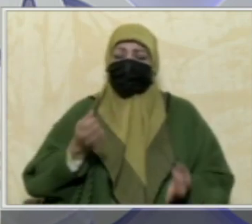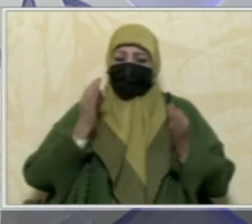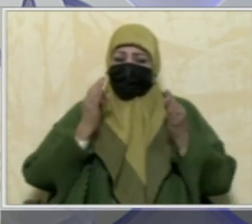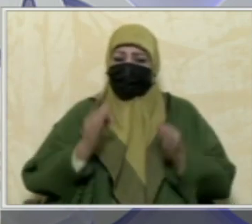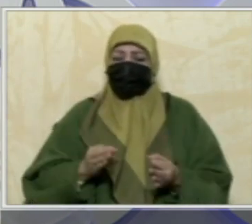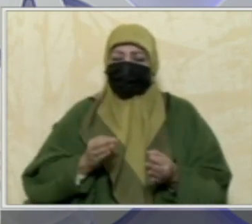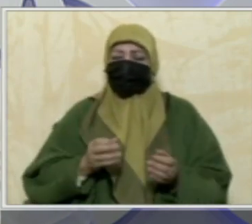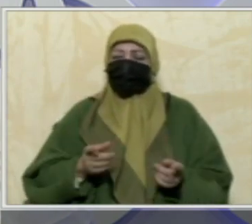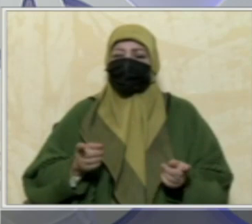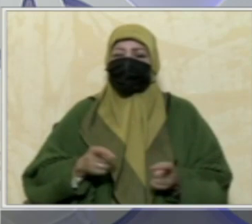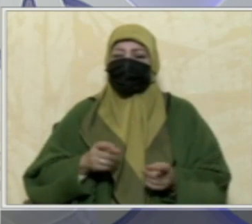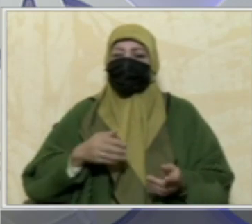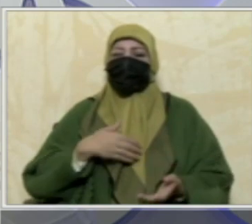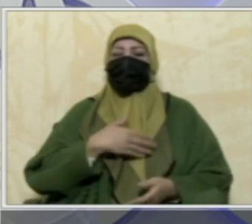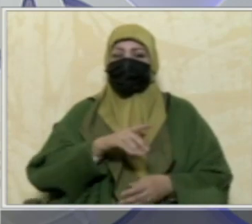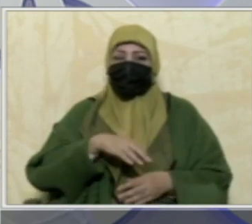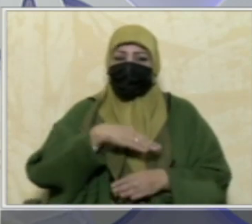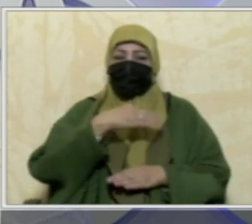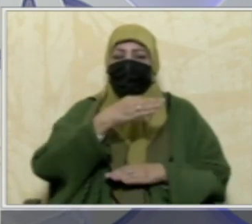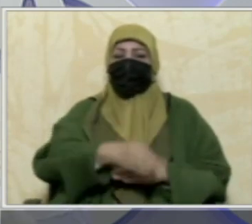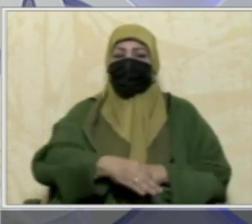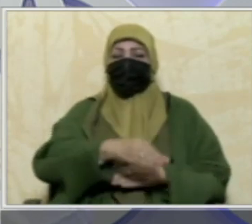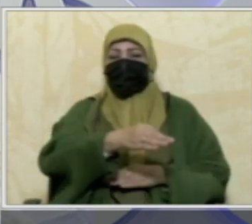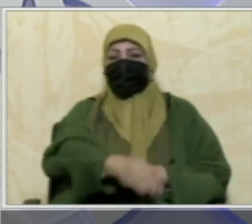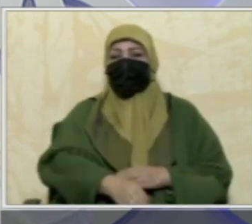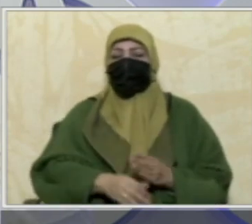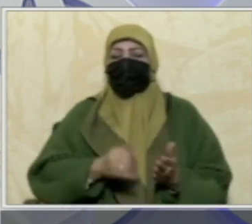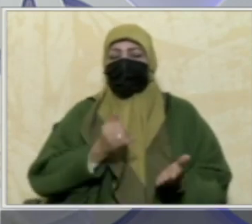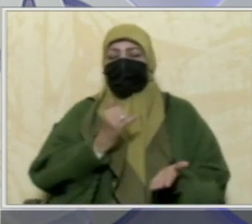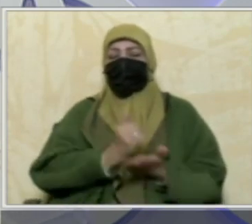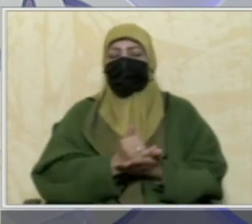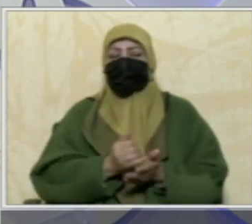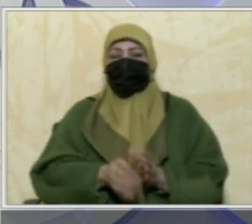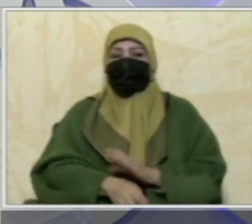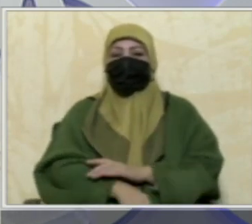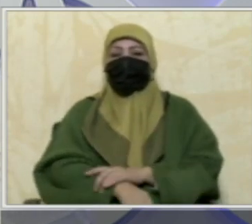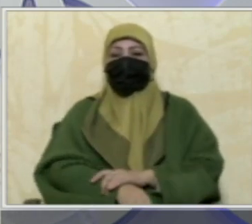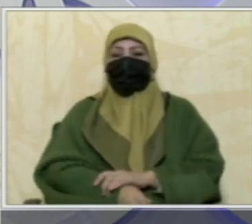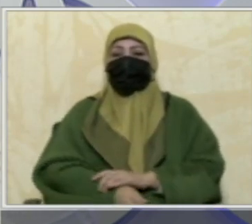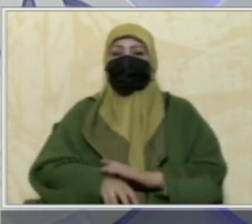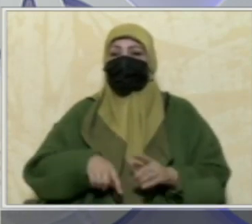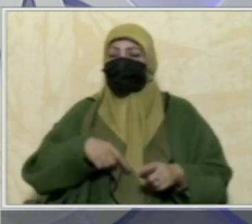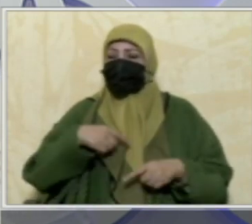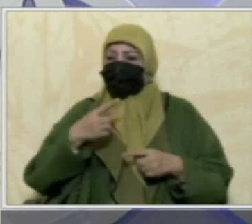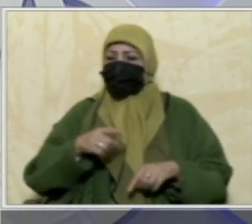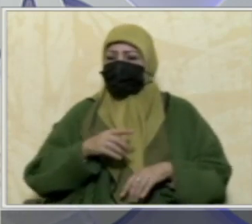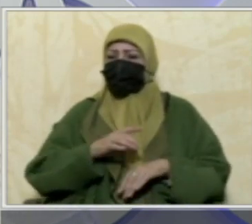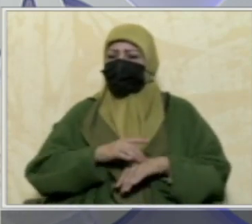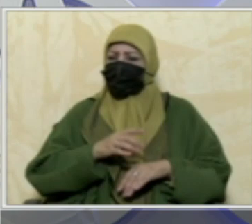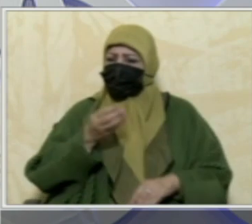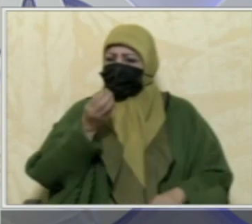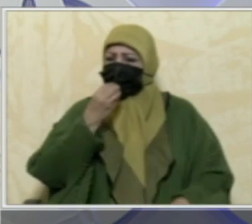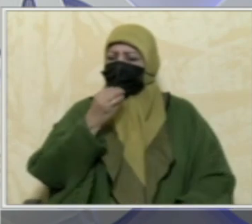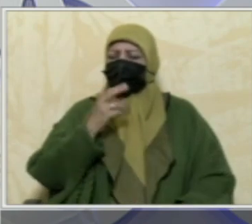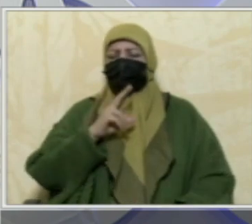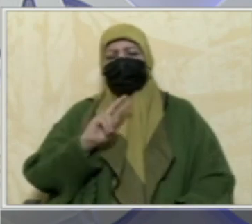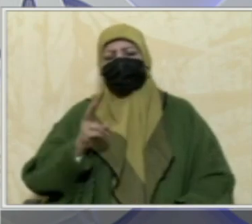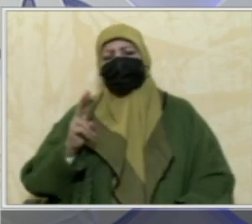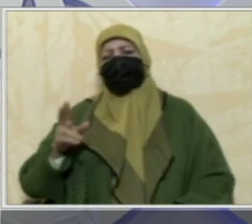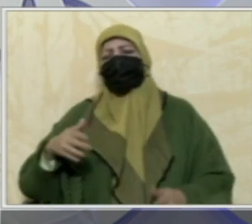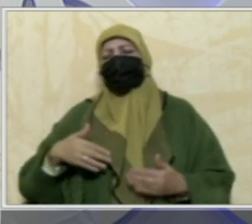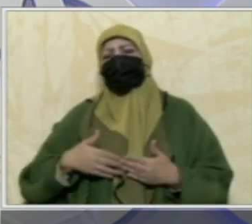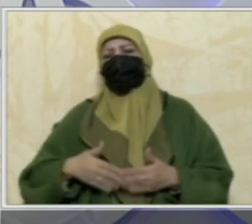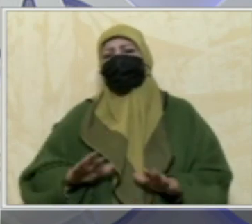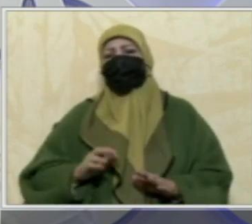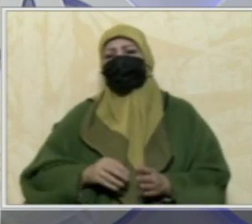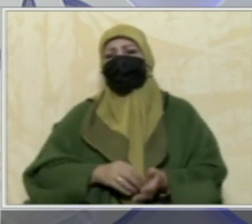الضروري يعني المتوقف عليه الحياه من ماكل ومشرب وملبس ودواء حتى ولو علم الانسان عدم القدره